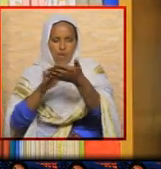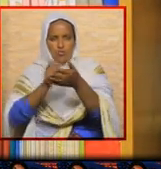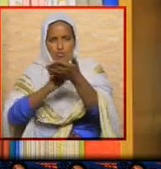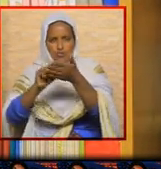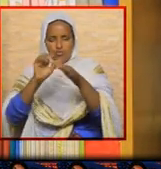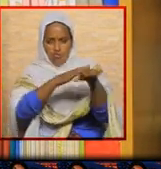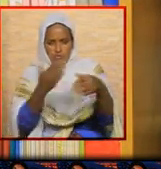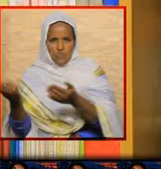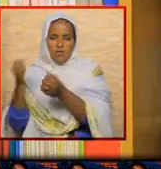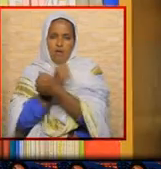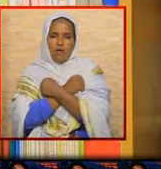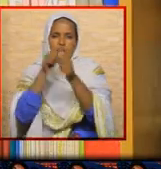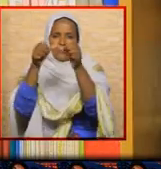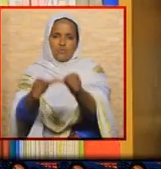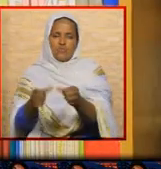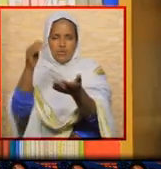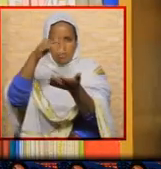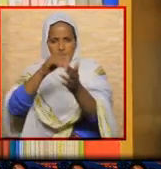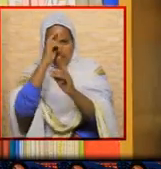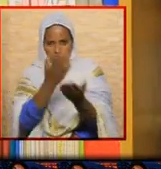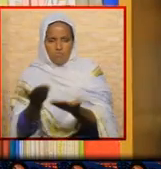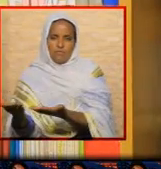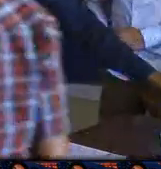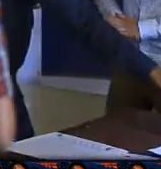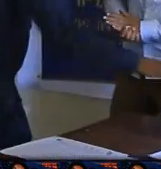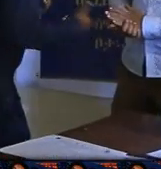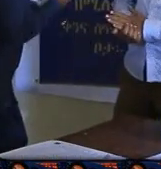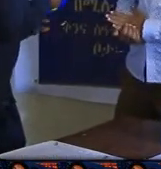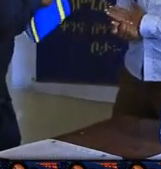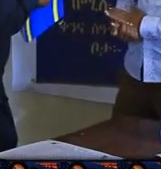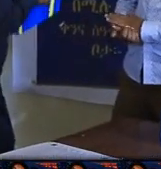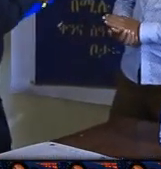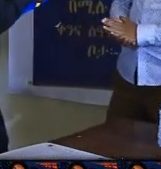ጽሑፍ ለመጋበዝ ወደናል። አብራችሁን ትቆዩ በድጋሚ በአክብሮት ጋበዝናችሁ።